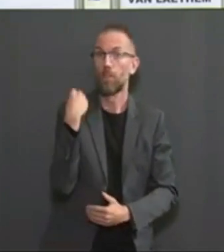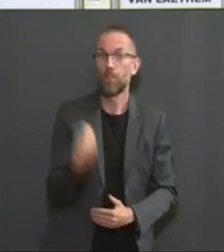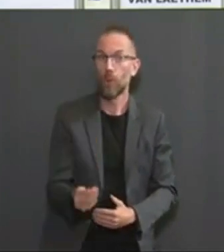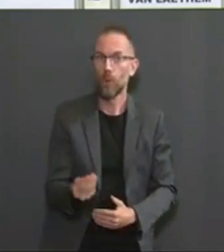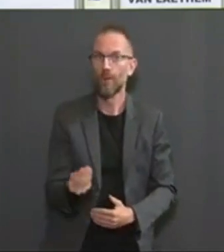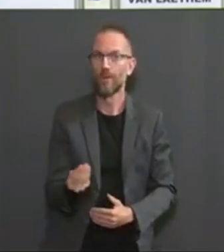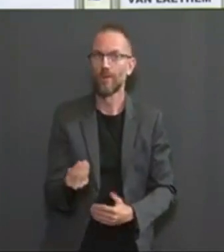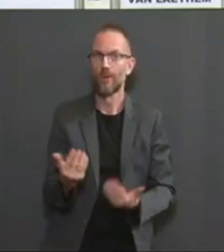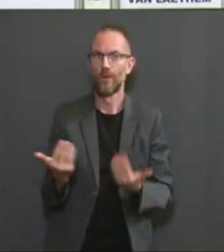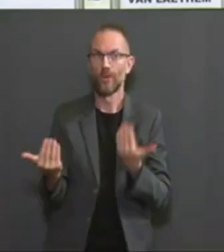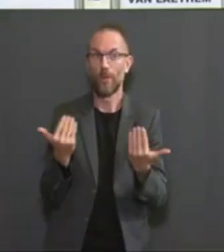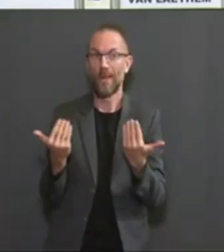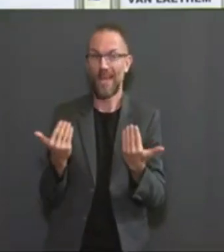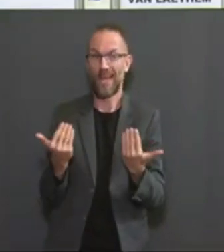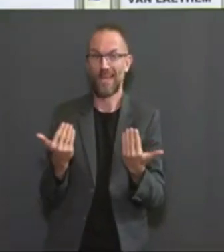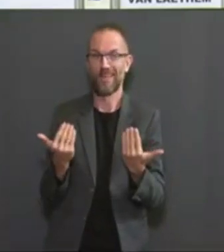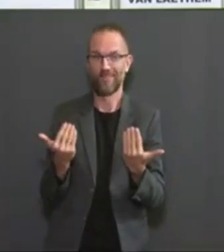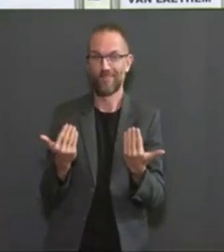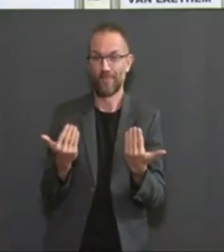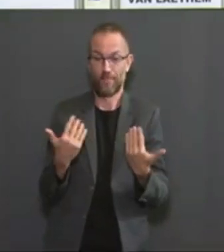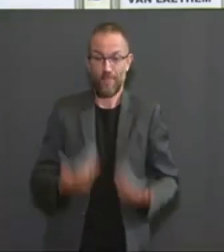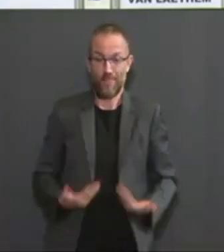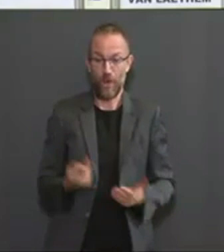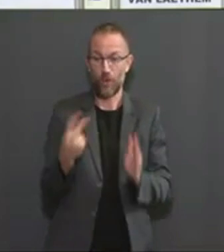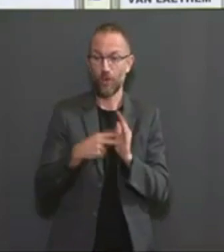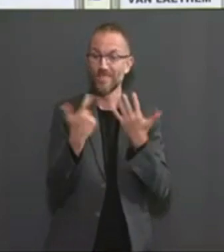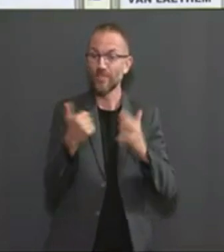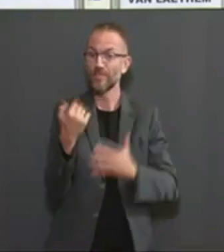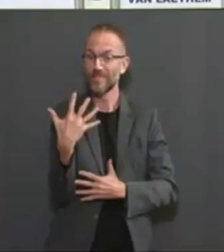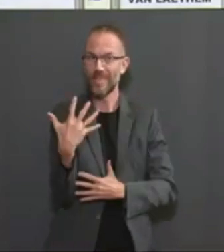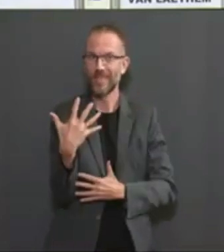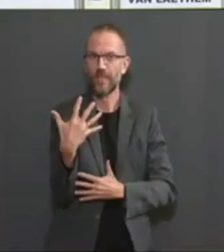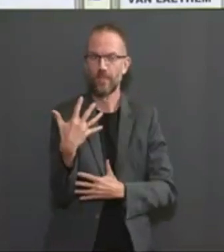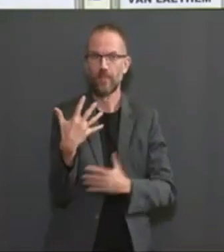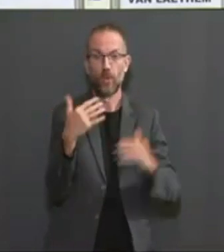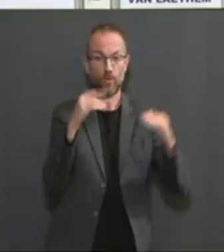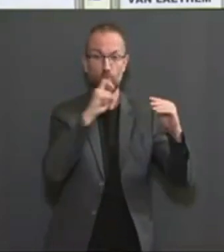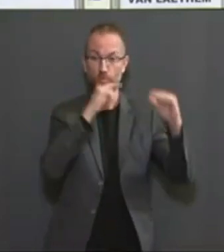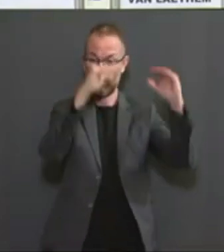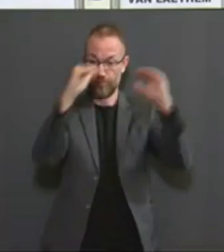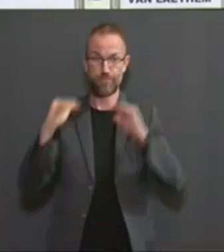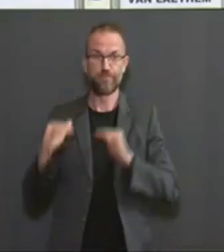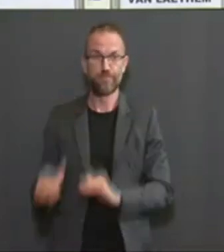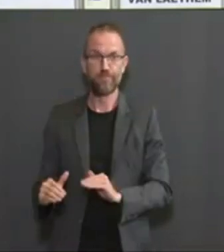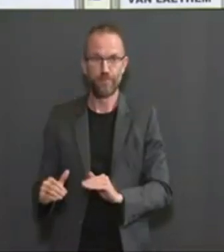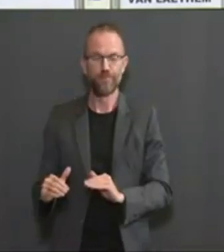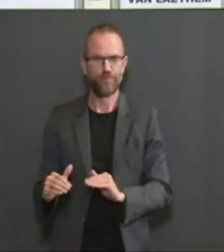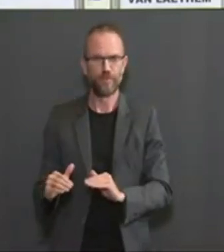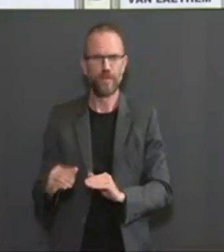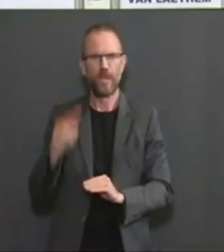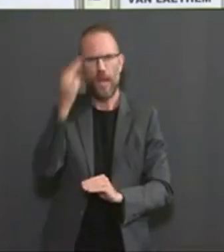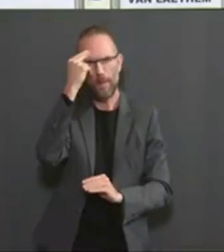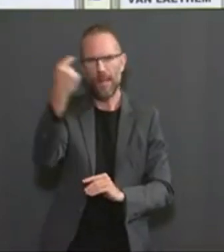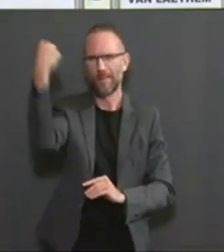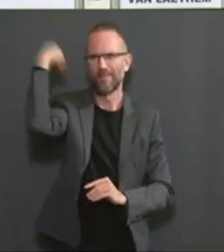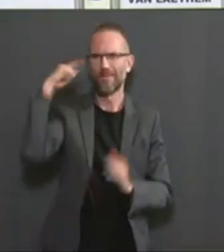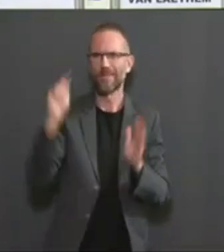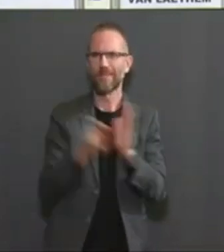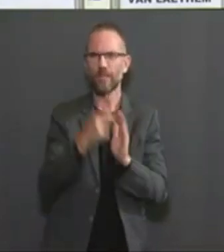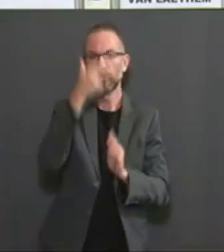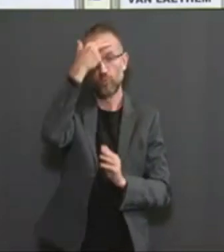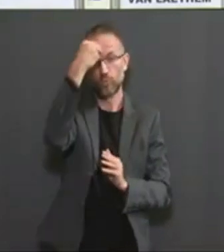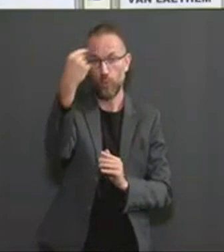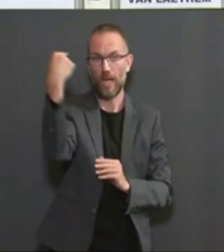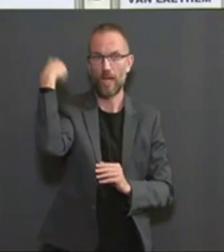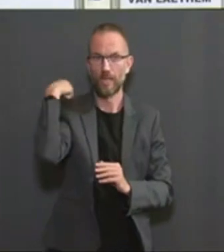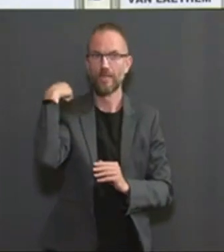2765 actuels, mais il faut souligner que lorsque nous étions au mois de juin, eh bien, on avait 5 fois moins de nouvelles contaminations